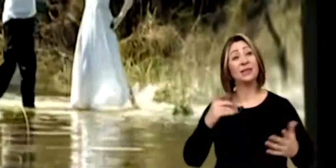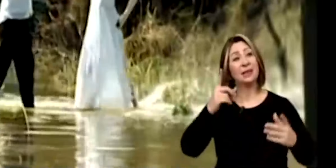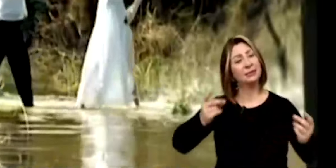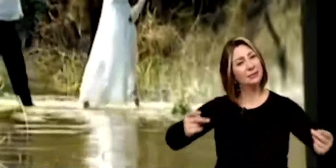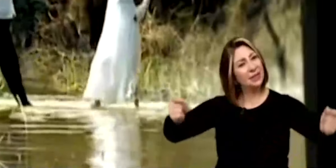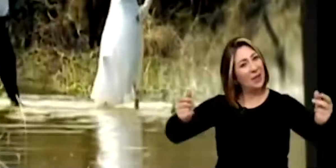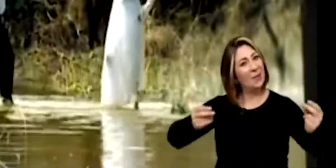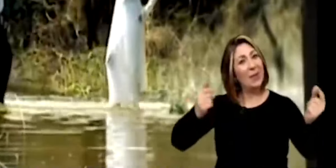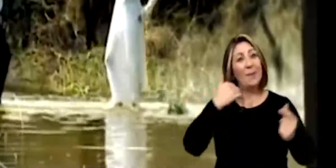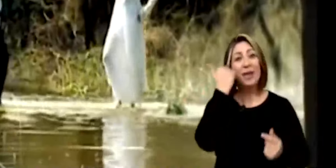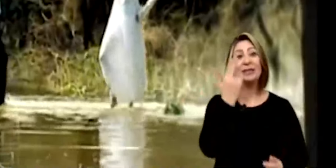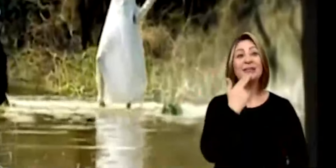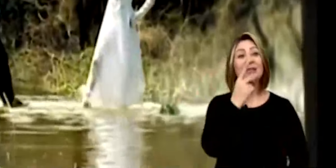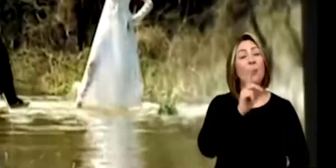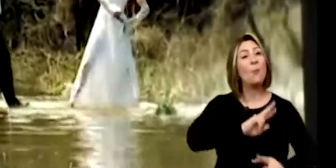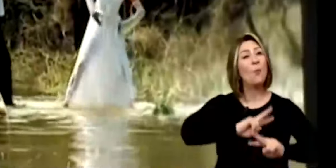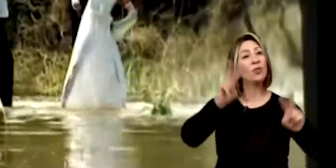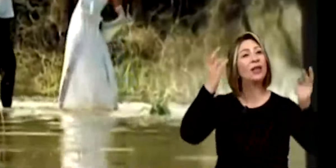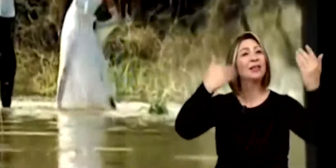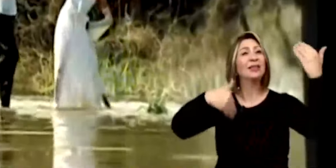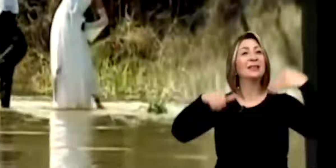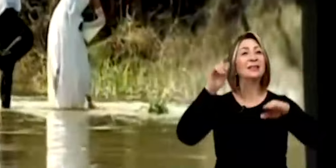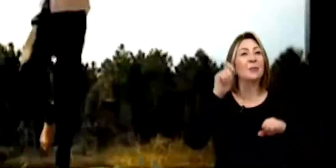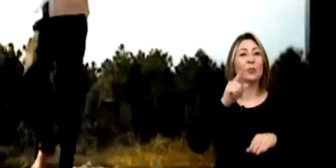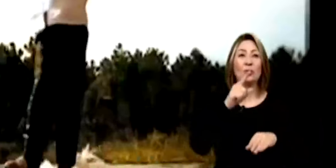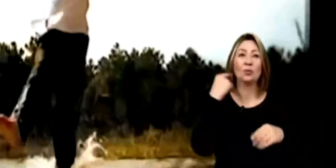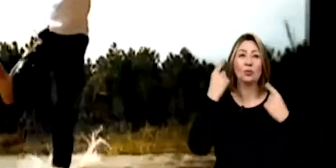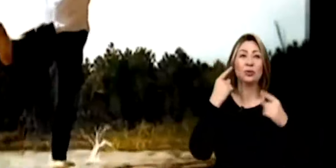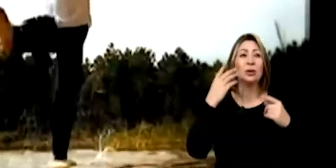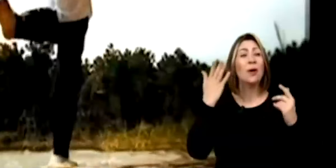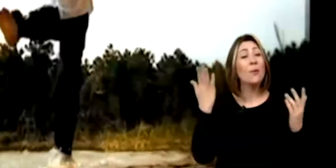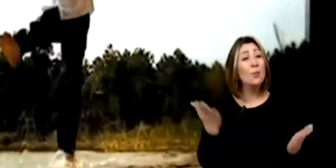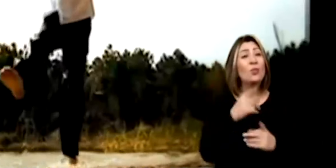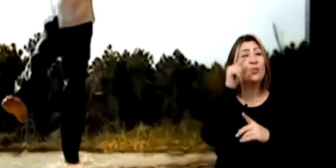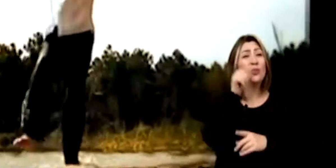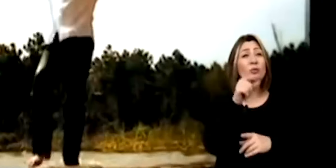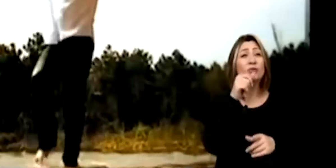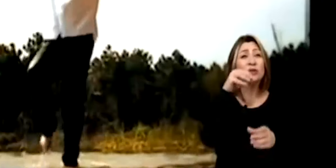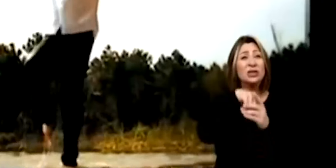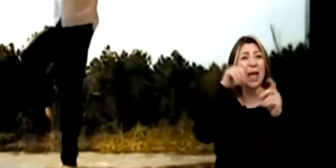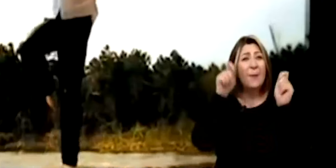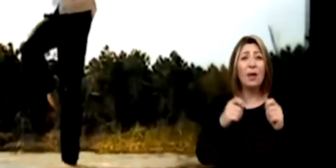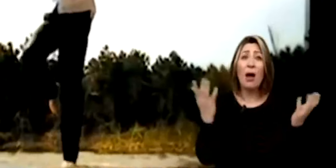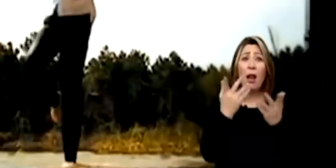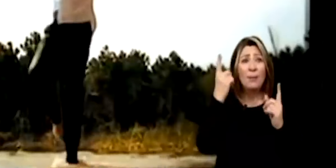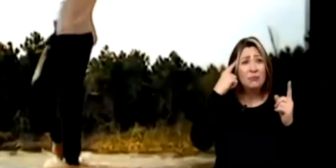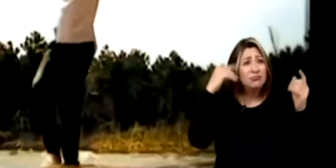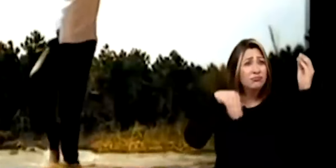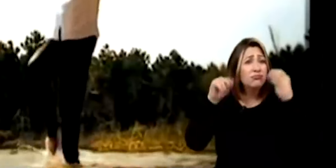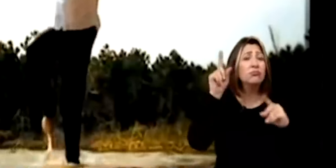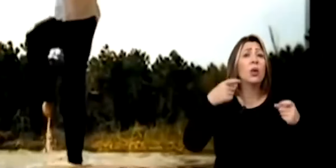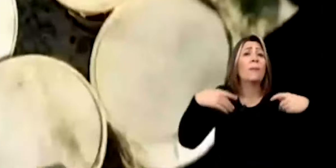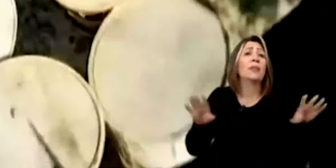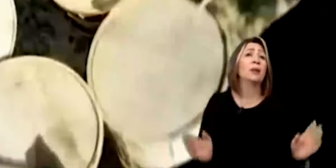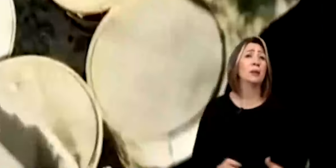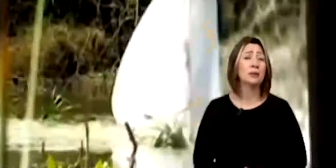zeybek oynarken beyazlı kadının modern dans yapıyor olmasını buna yorduk. Yalnız tüm bunları niçin suda yaptığına henüz bir açıklama getirebilmiş